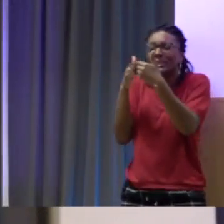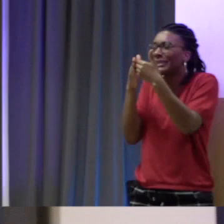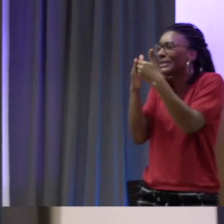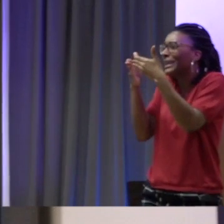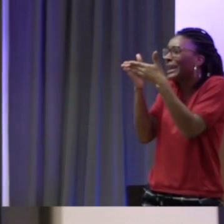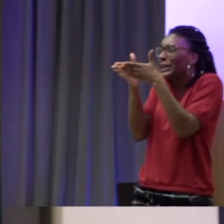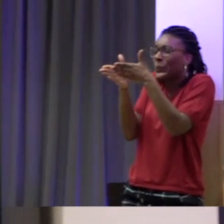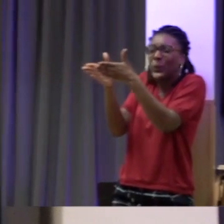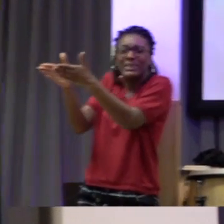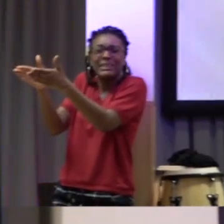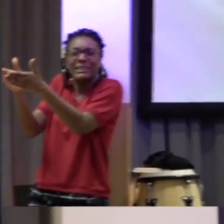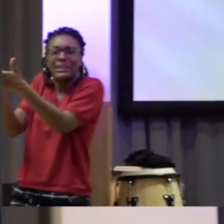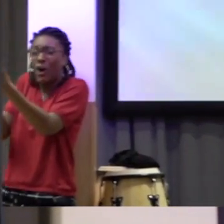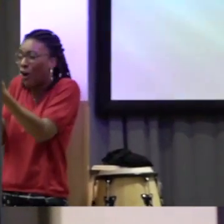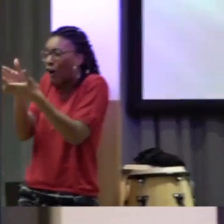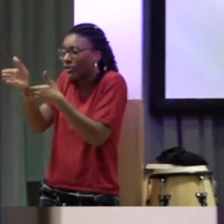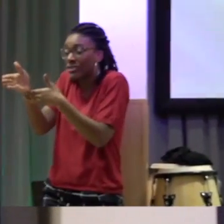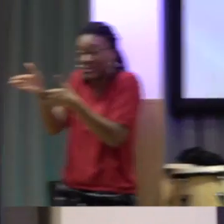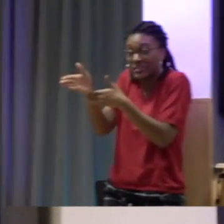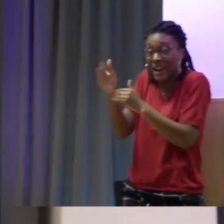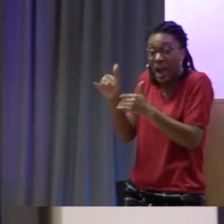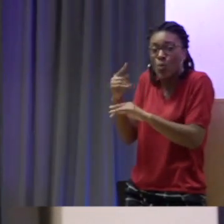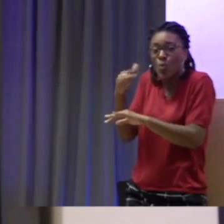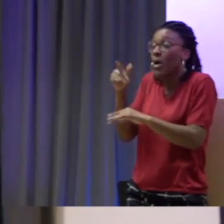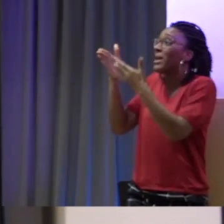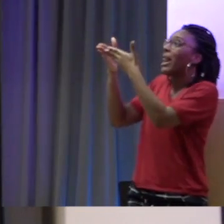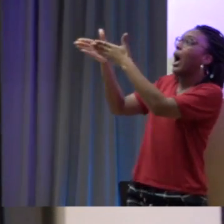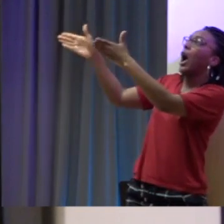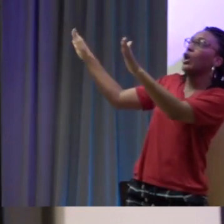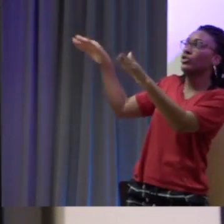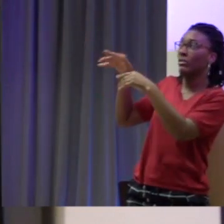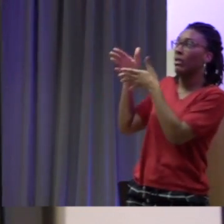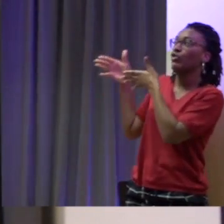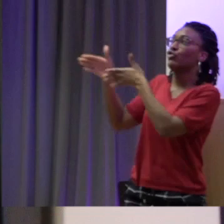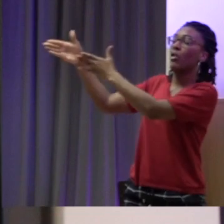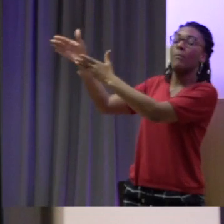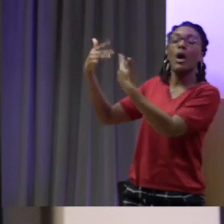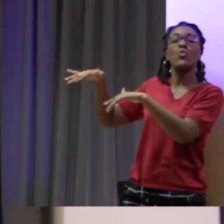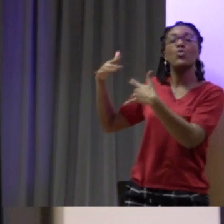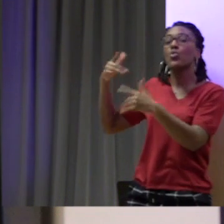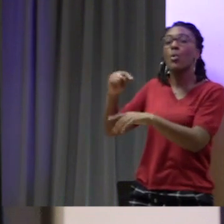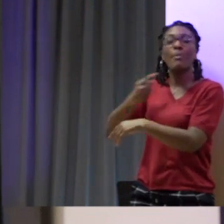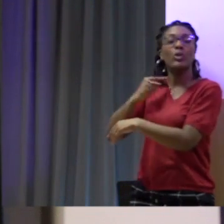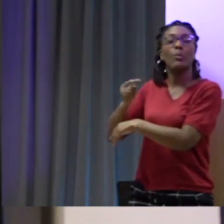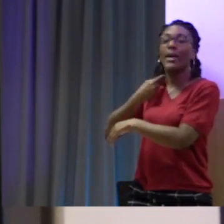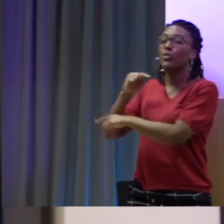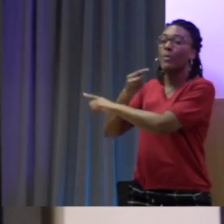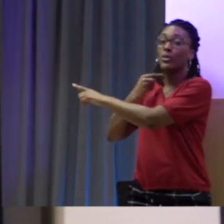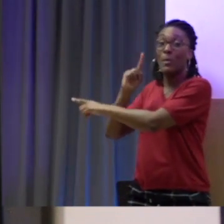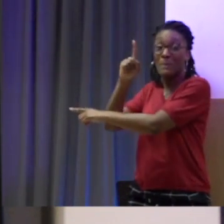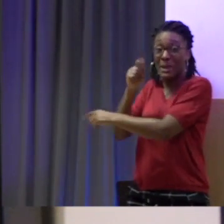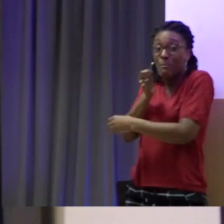large est la porte spacieuse et le chemin qui mène à la perdition, mais il y en a peu qui entrent par